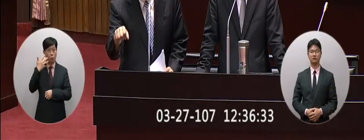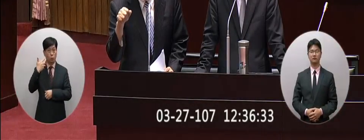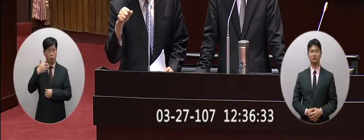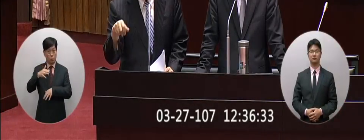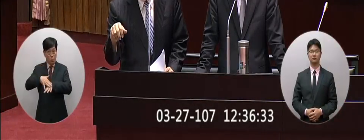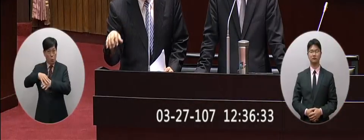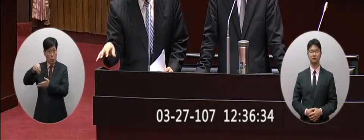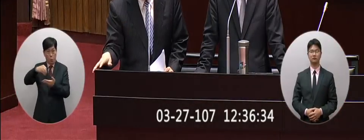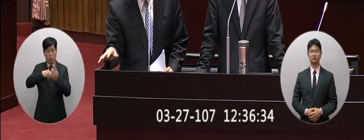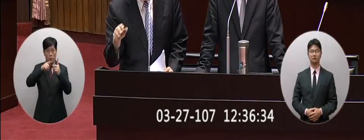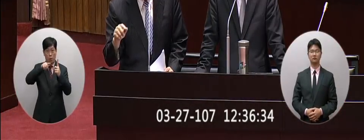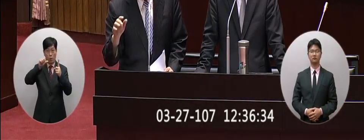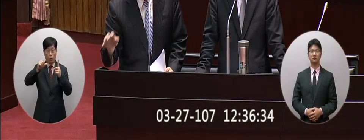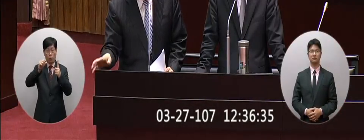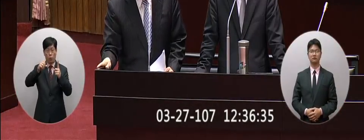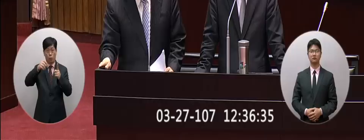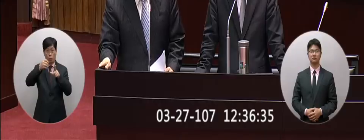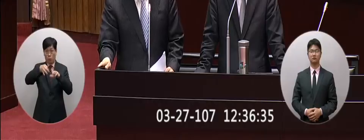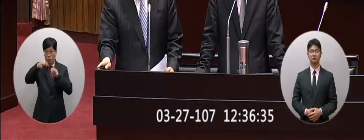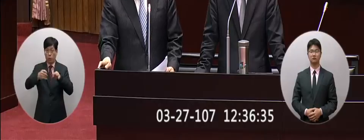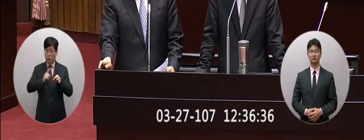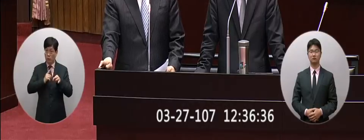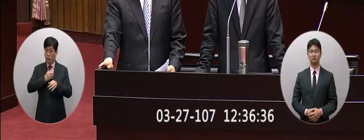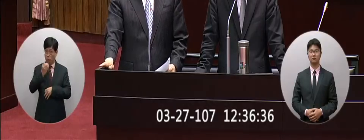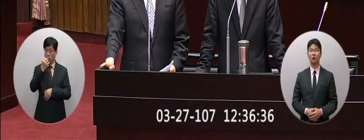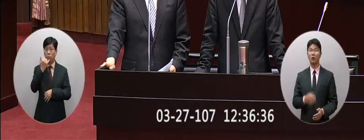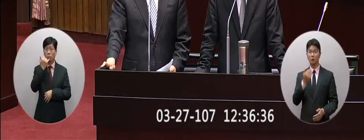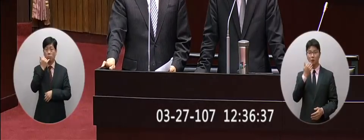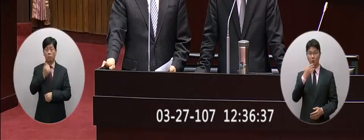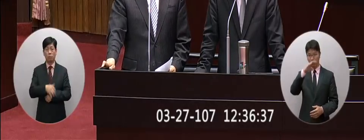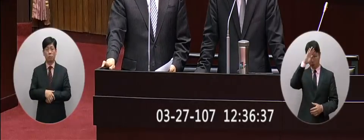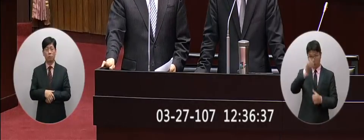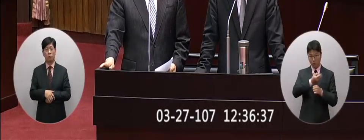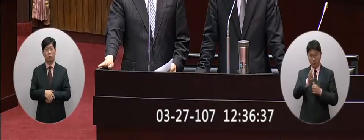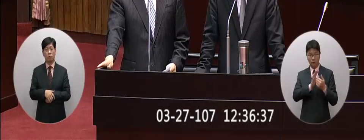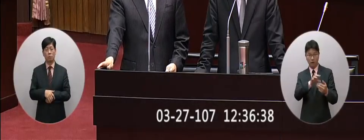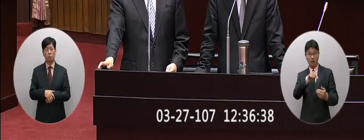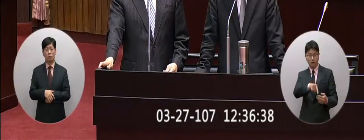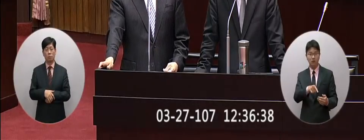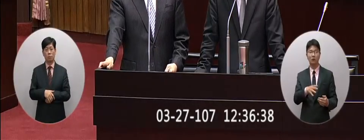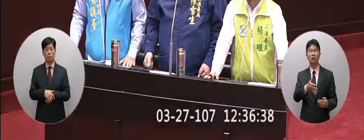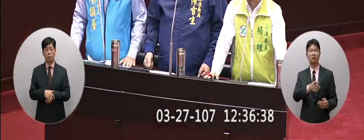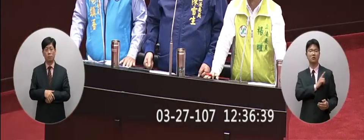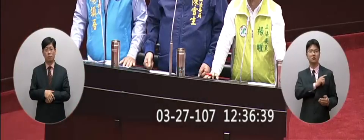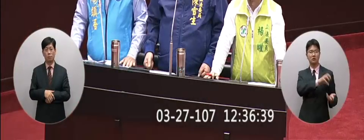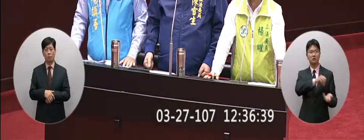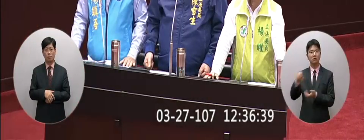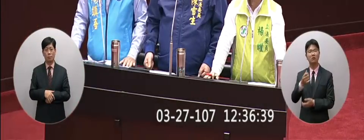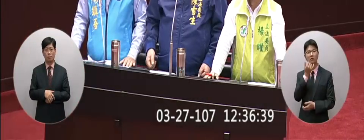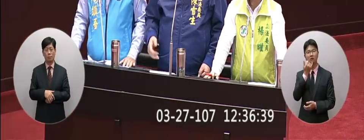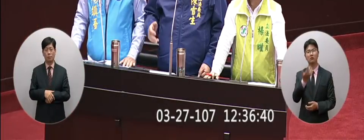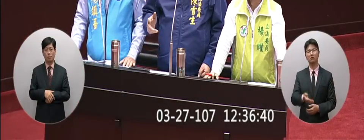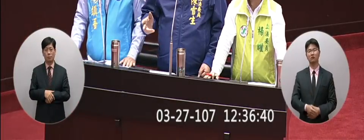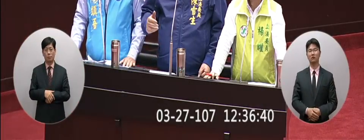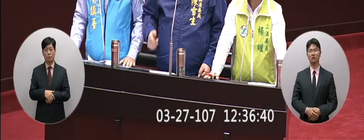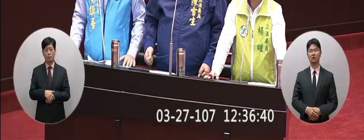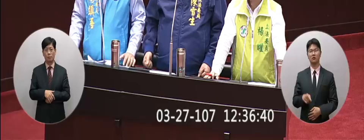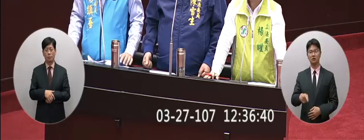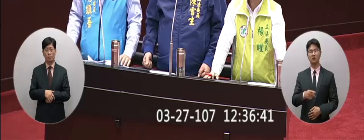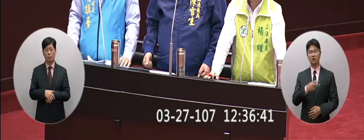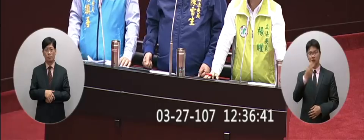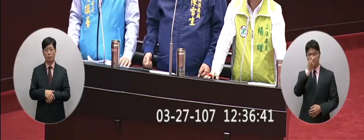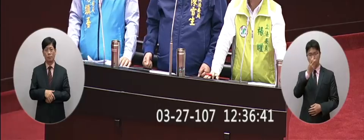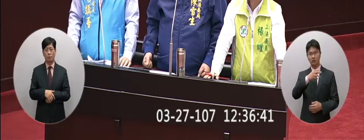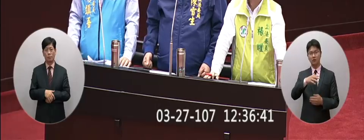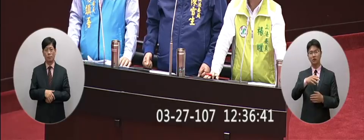的部分 1.5 公斤里面自用的为主。 对，如果是防疫的需求，为什么是用重量来管制？ 对，因为时间的关系哈，这一方面呢、啊，检疫防疫的部